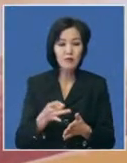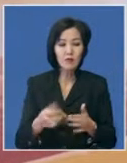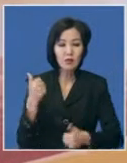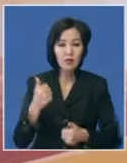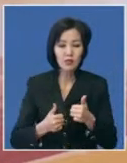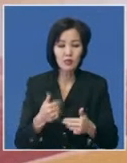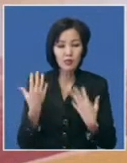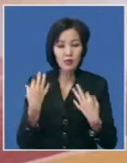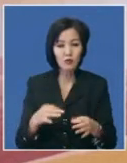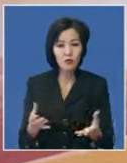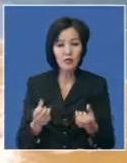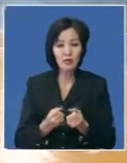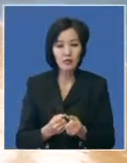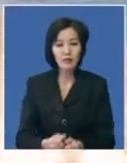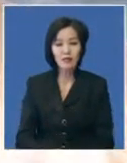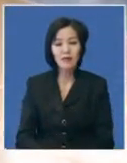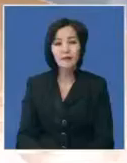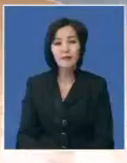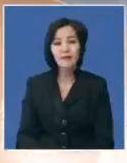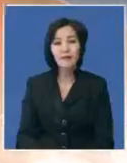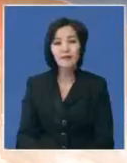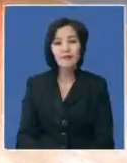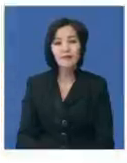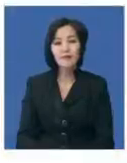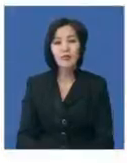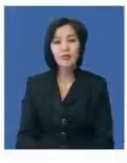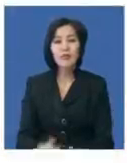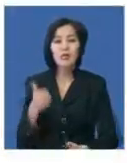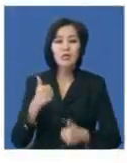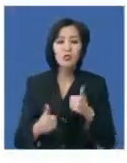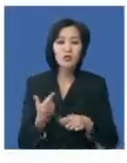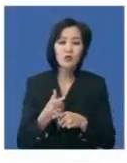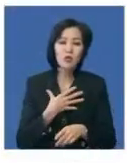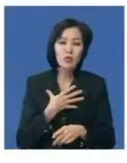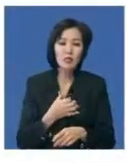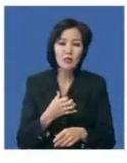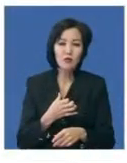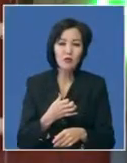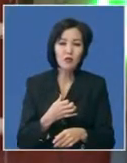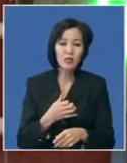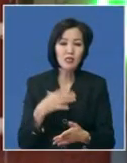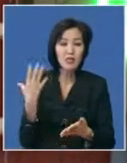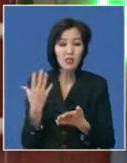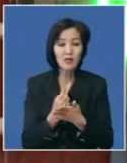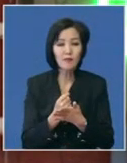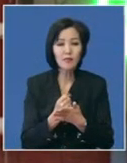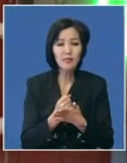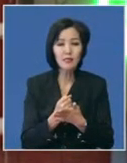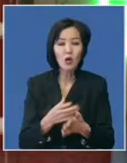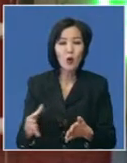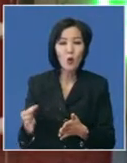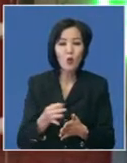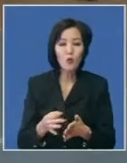жарыстарға қатысуда. Соңғы тур тартысты өтті. Өйткені осы сайыста жүлдегер атанған командалар ішінен